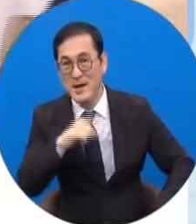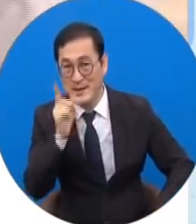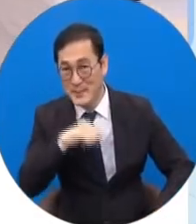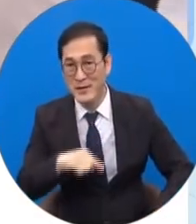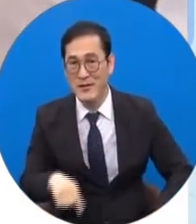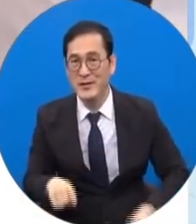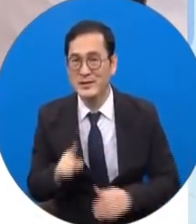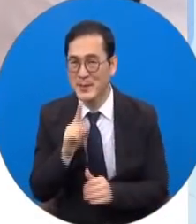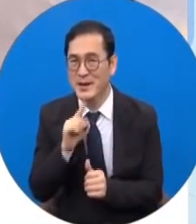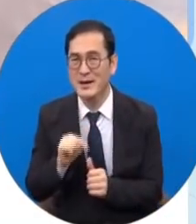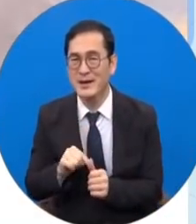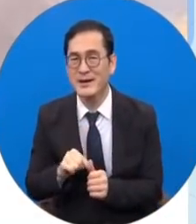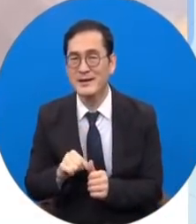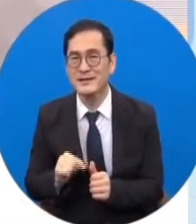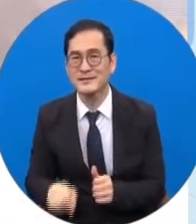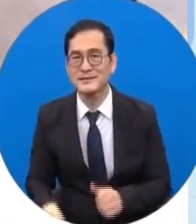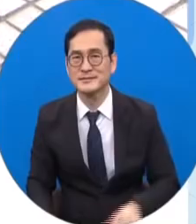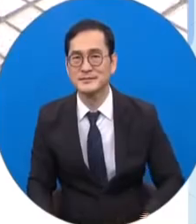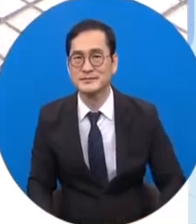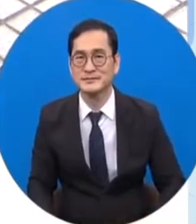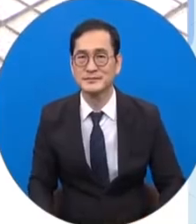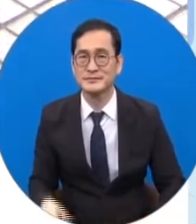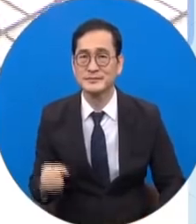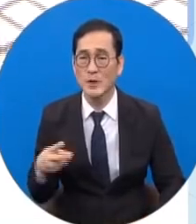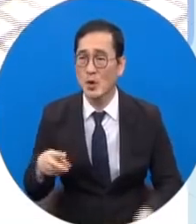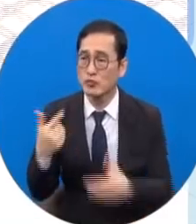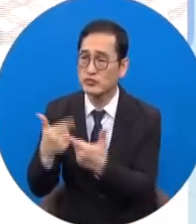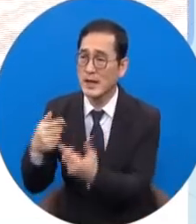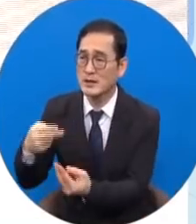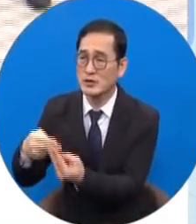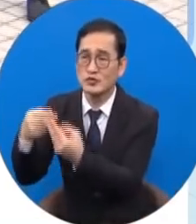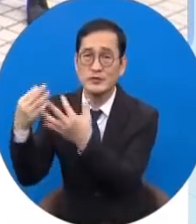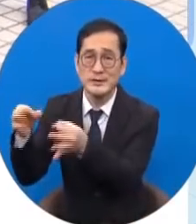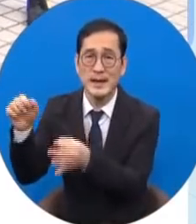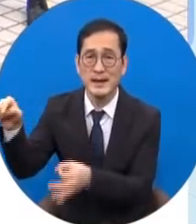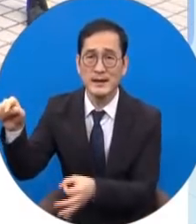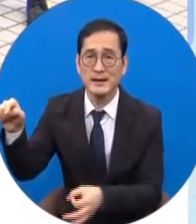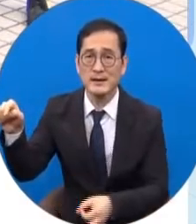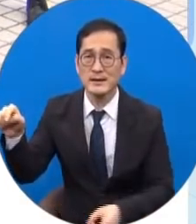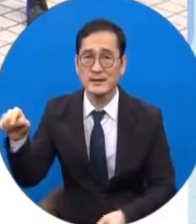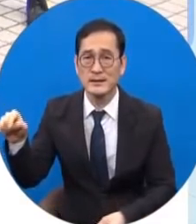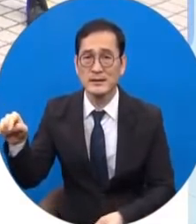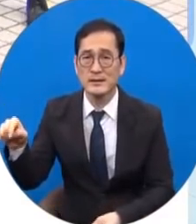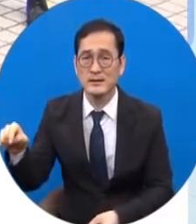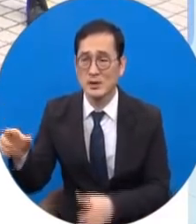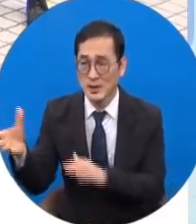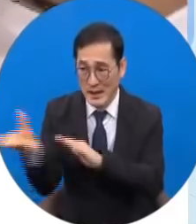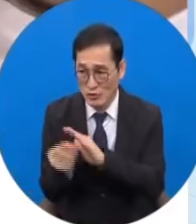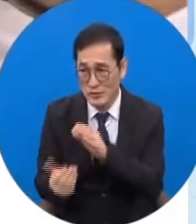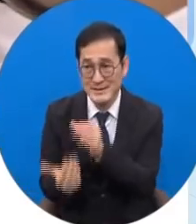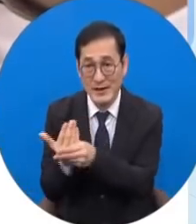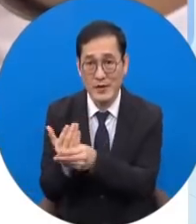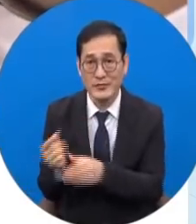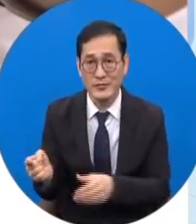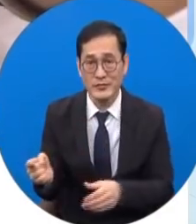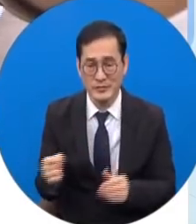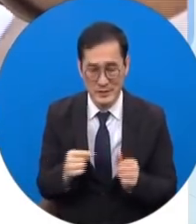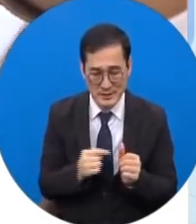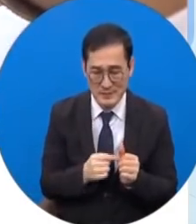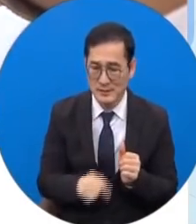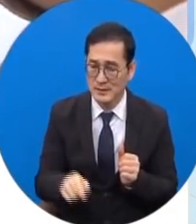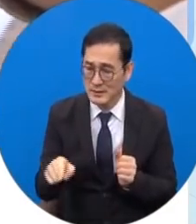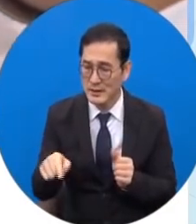하구요 그리고 2011년 부산 저축은행 수사를 할 당시에 그때 김 만 배 씨가 그 조용히 라고 하는 일종의